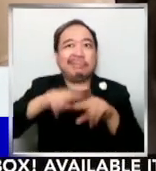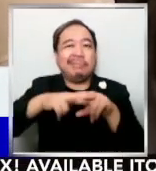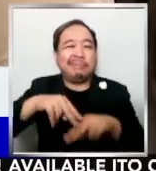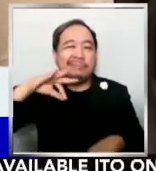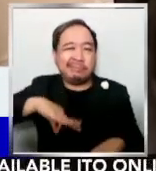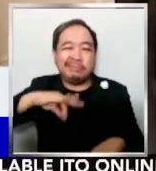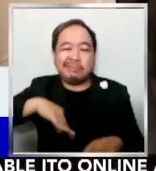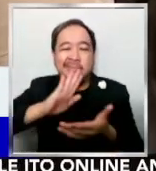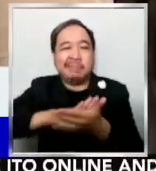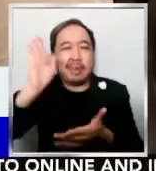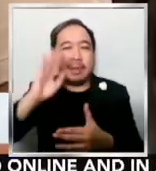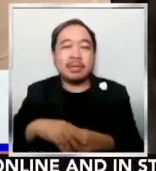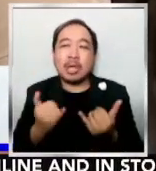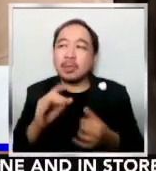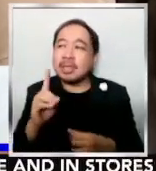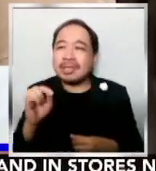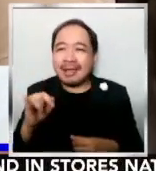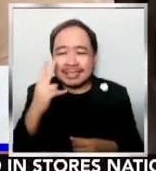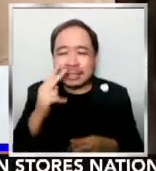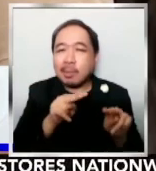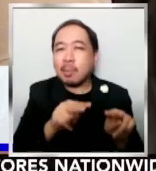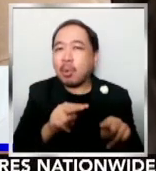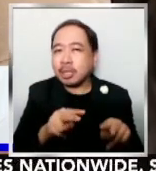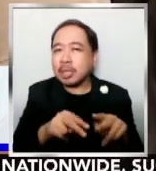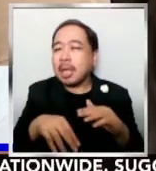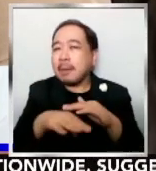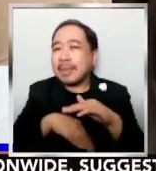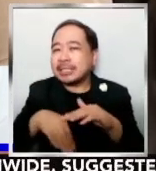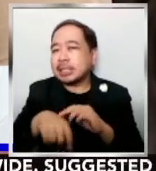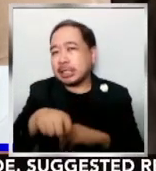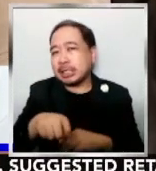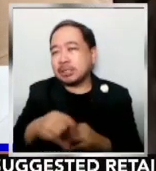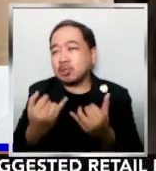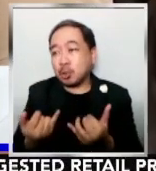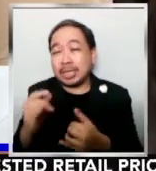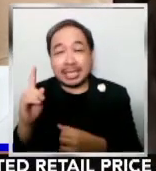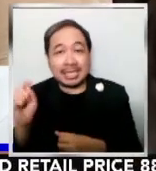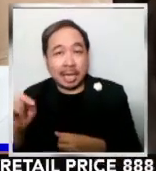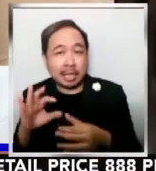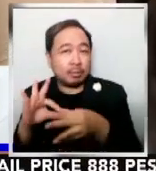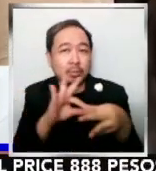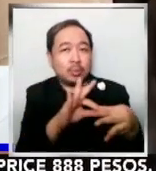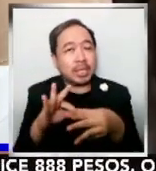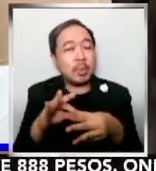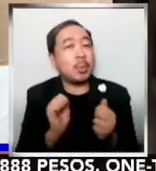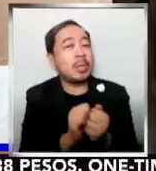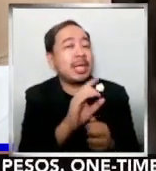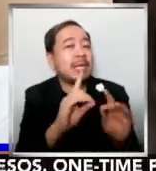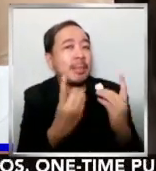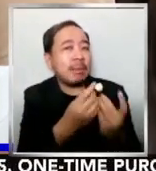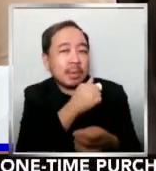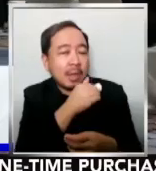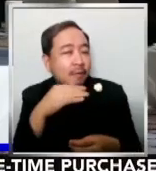ng mga pangunahing bilihin. Kaya naman makikipagtulungan daw ang DTI sa Department of Agriculture para mas mapabilis ang pagbiyahe ng mga